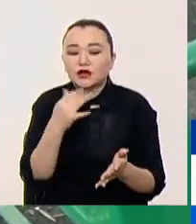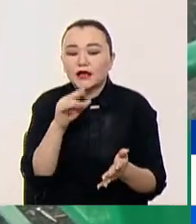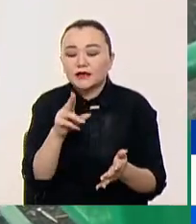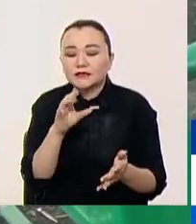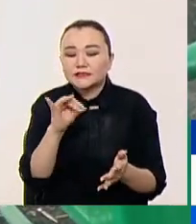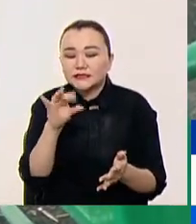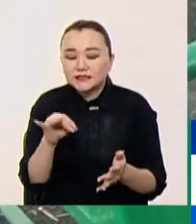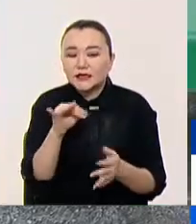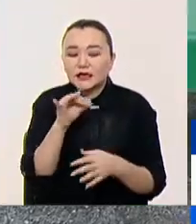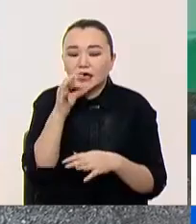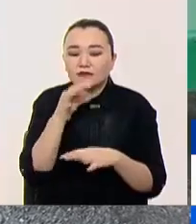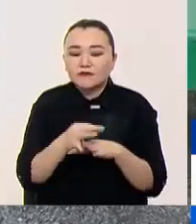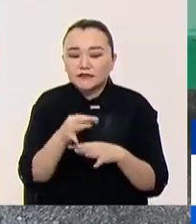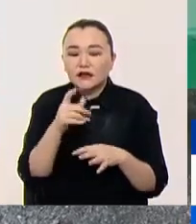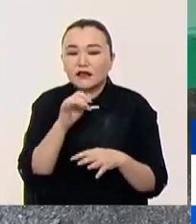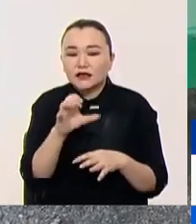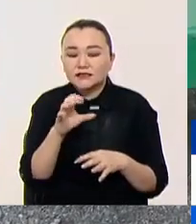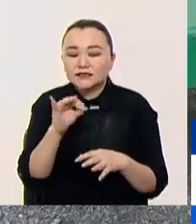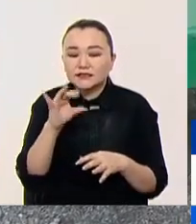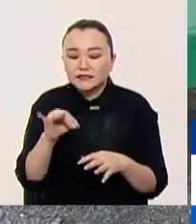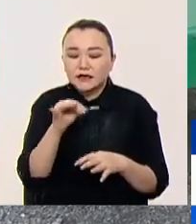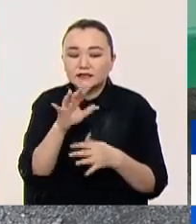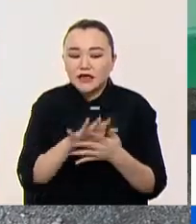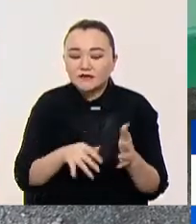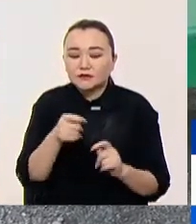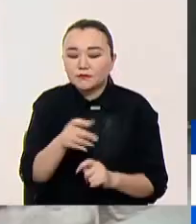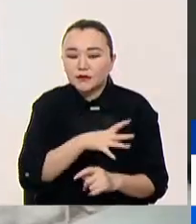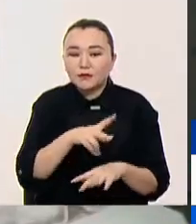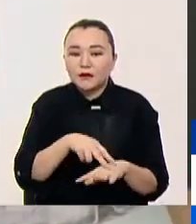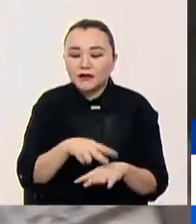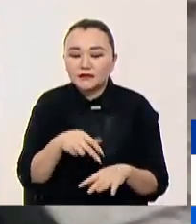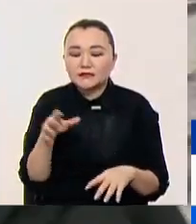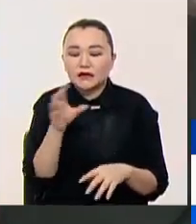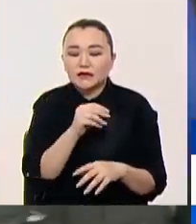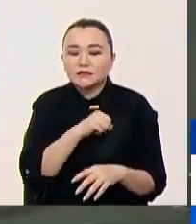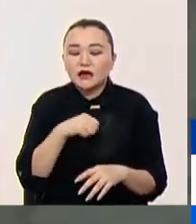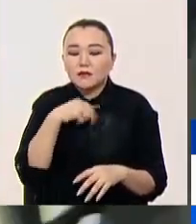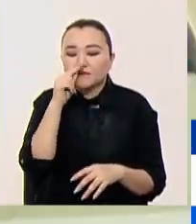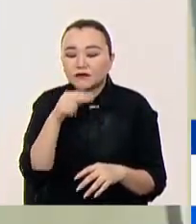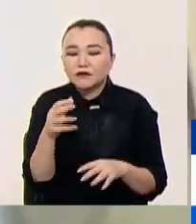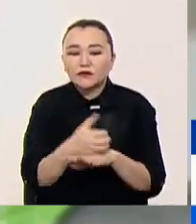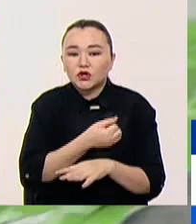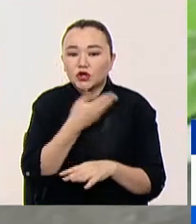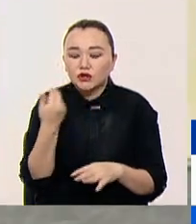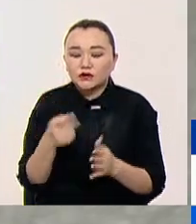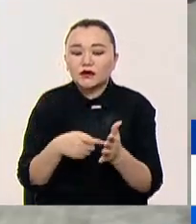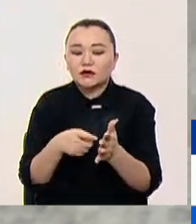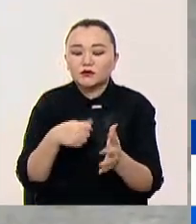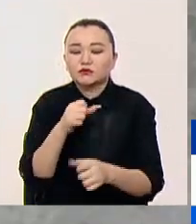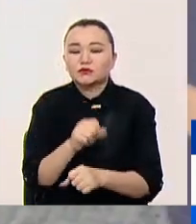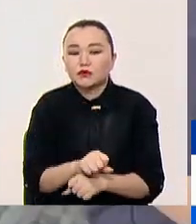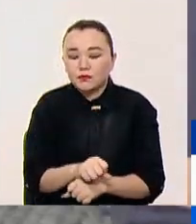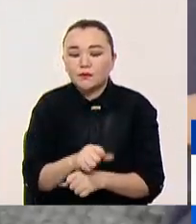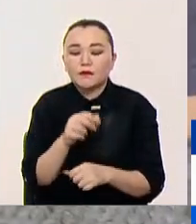Глаз сервис мердігер компанияларының үстінен арыз түсірген. Алайда полиция істі ашып, кейін кінәлілерді таппай, тергеуді тоқтатты дейді.